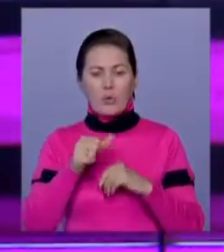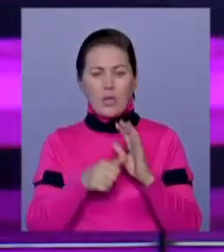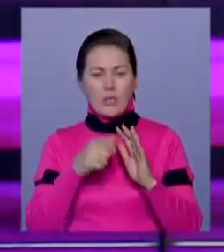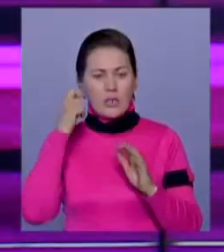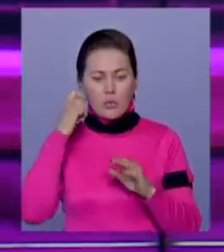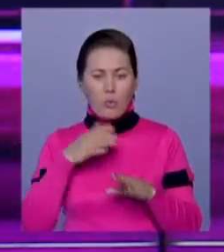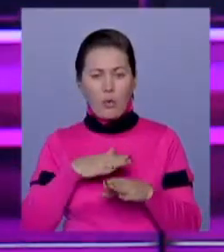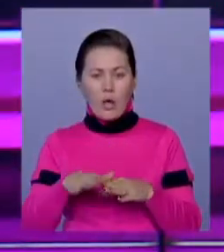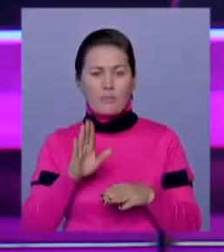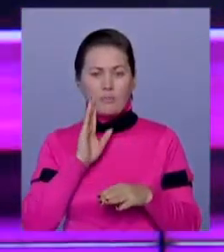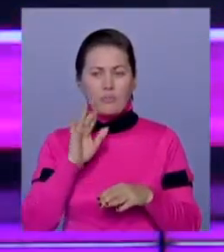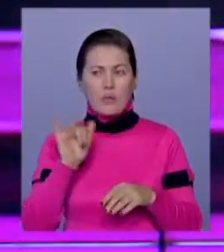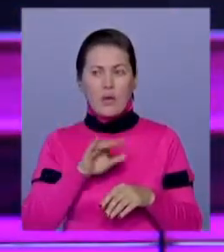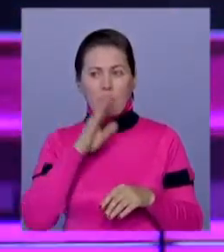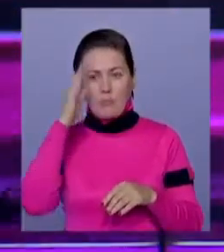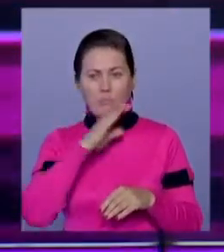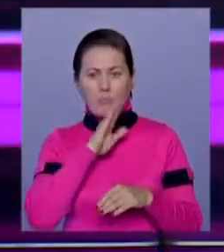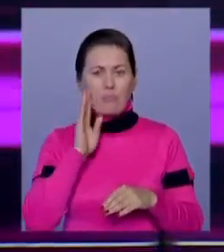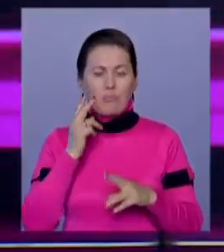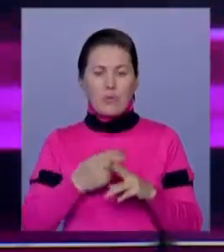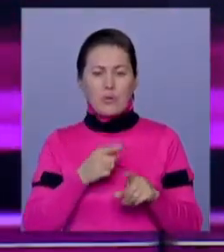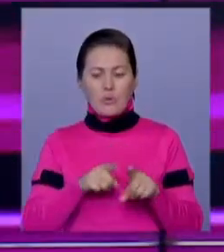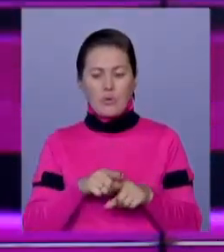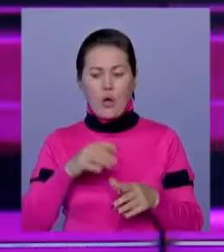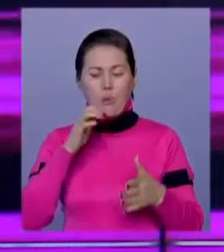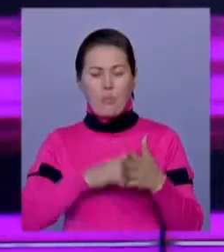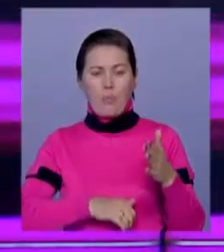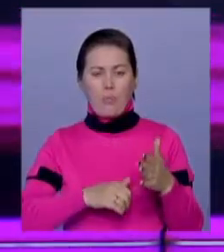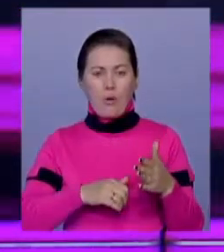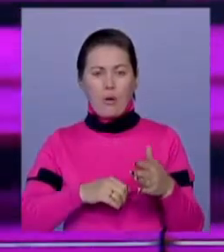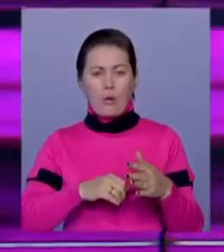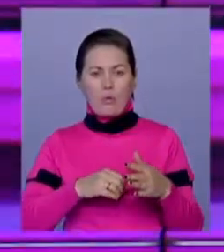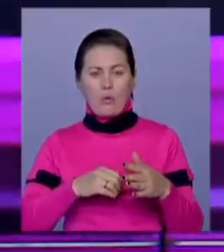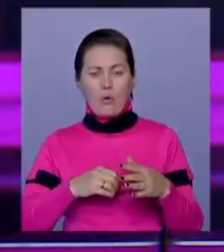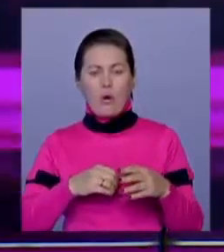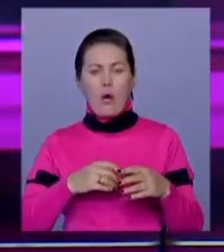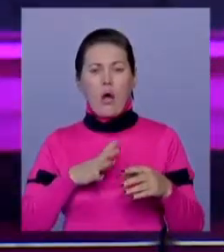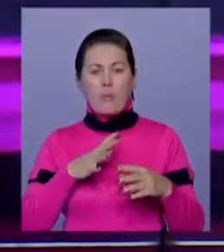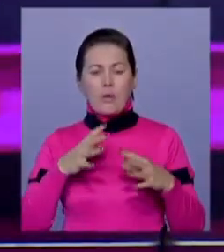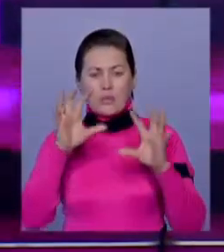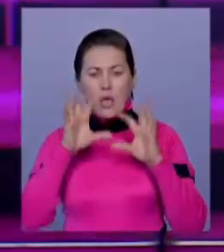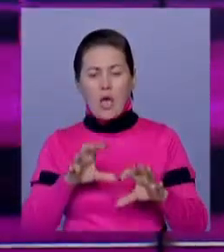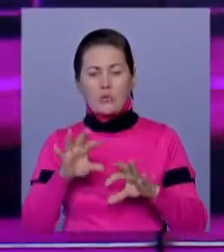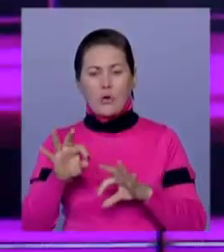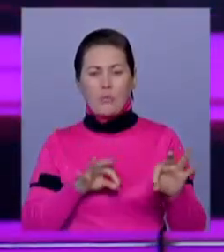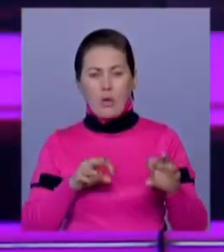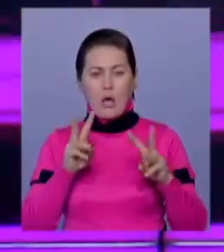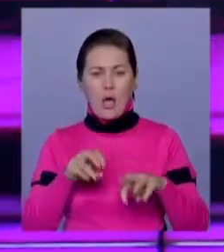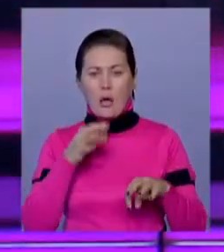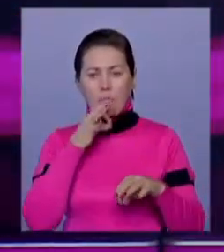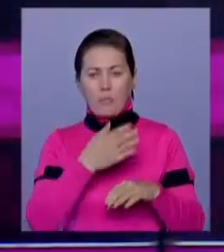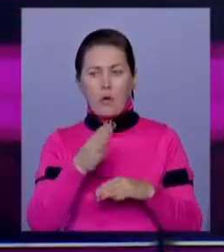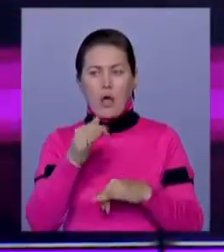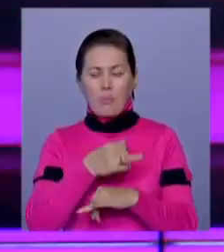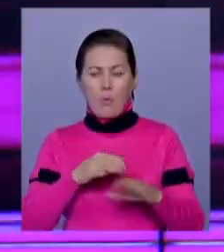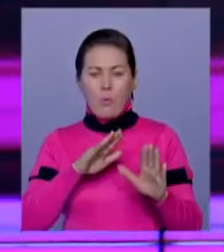жасқа толған қыздар ата-анасының келісімінсіз түсік жасатуына рұқсат беретін заң жобасы қаралып жатқанын айтқан еді. Бұл әңгіме